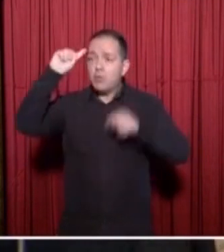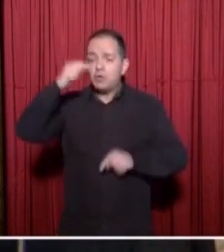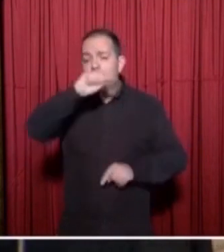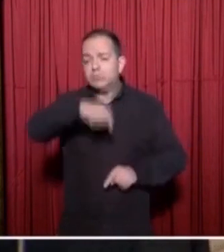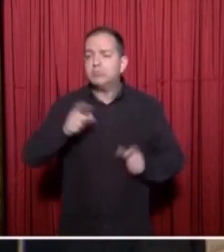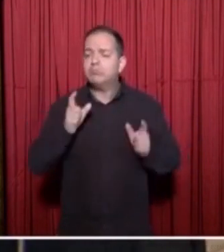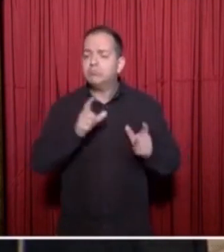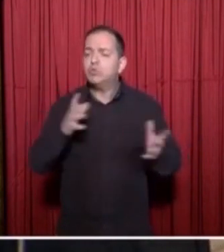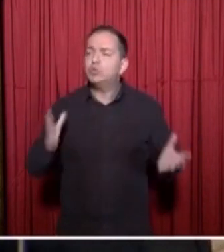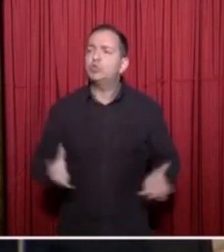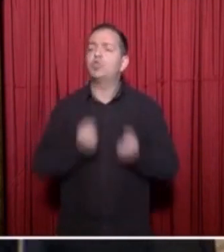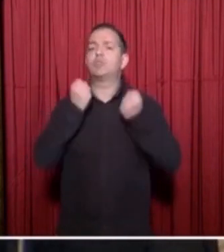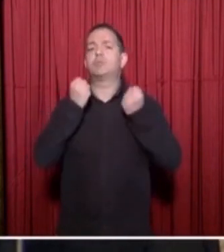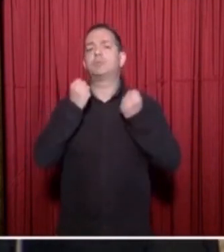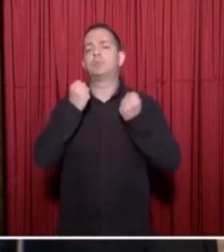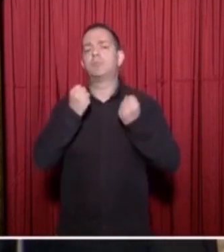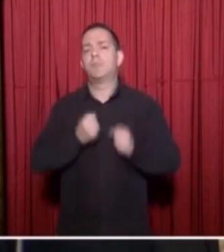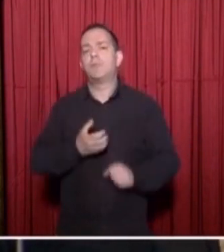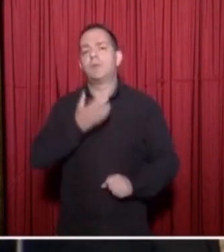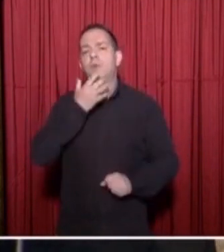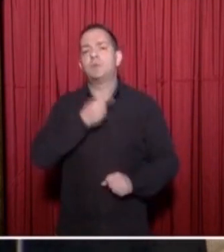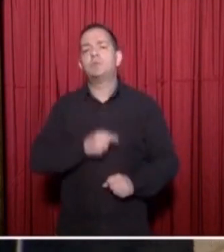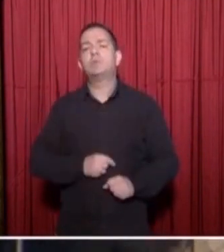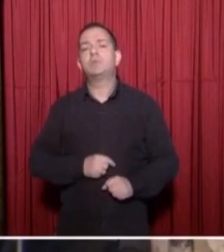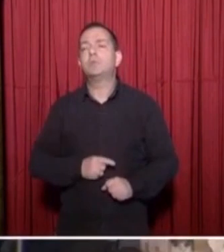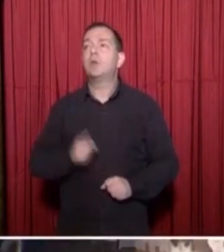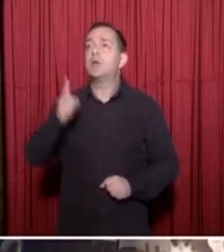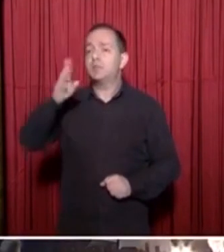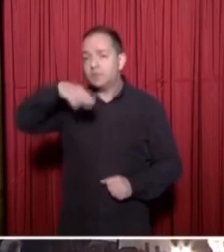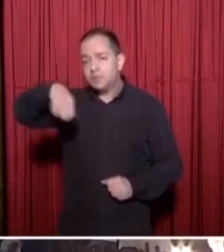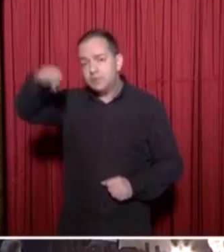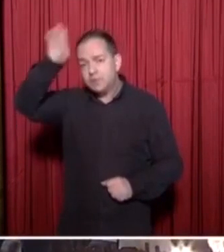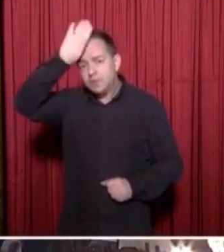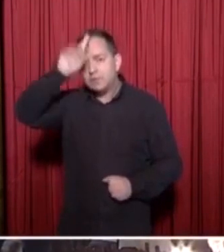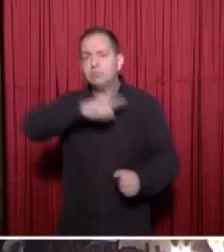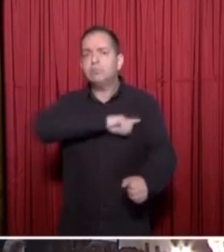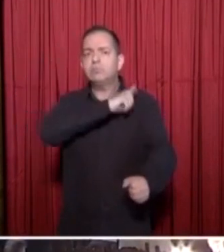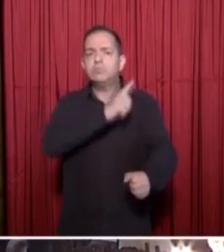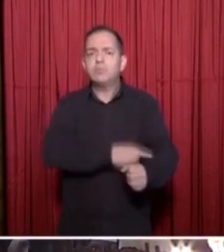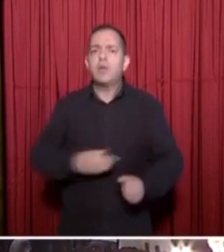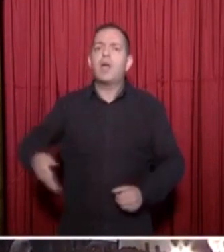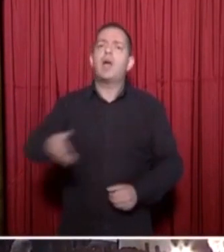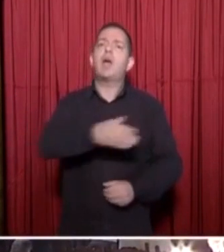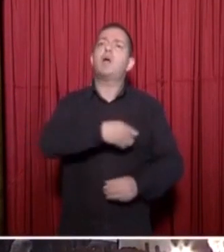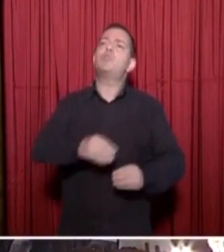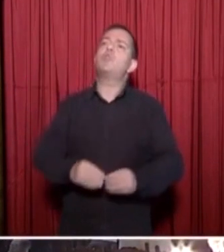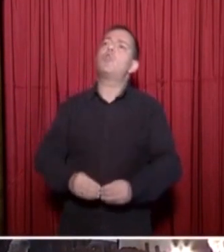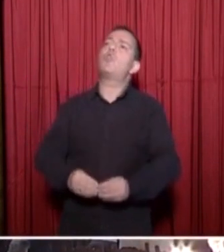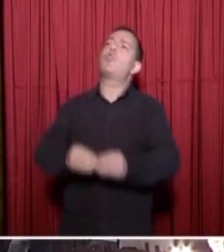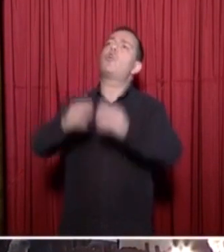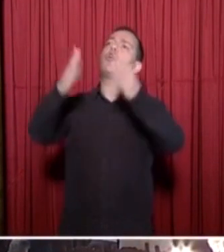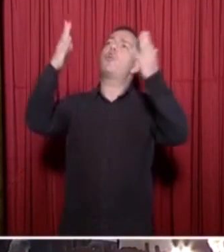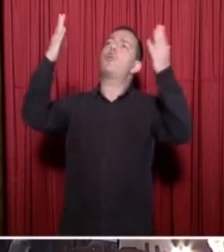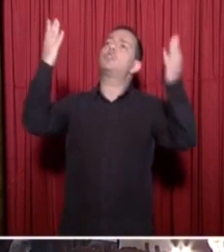ημάς από του πονηρού. Ότι σου έστειν η βασιλεία και η δύναμις και η δόξα του Πατρός και του